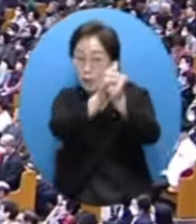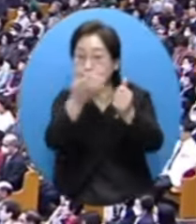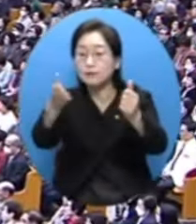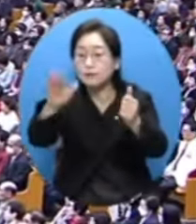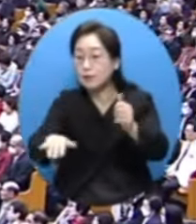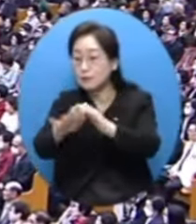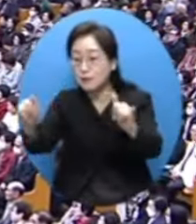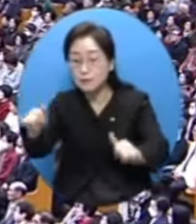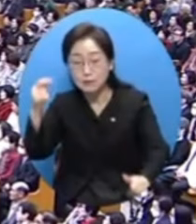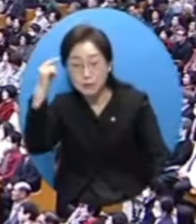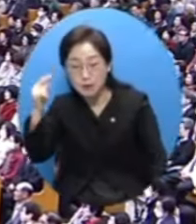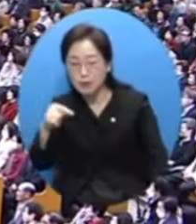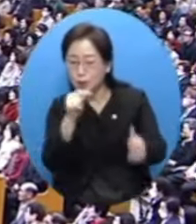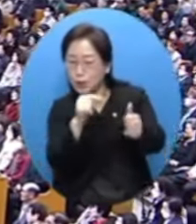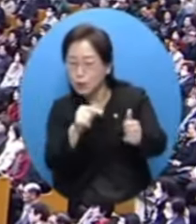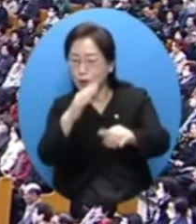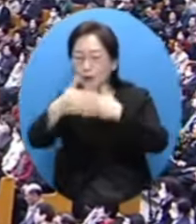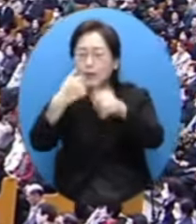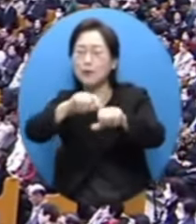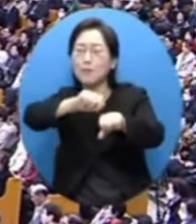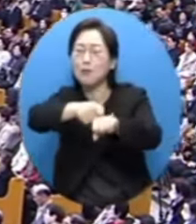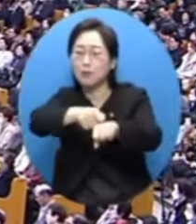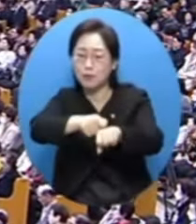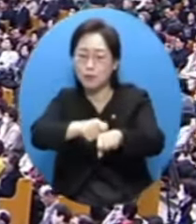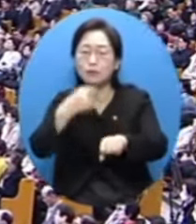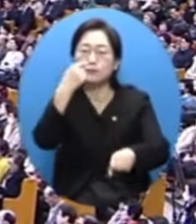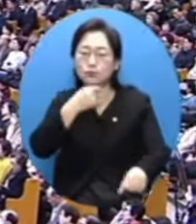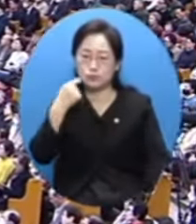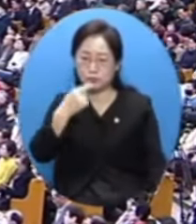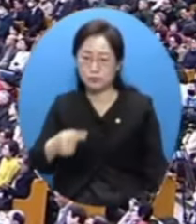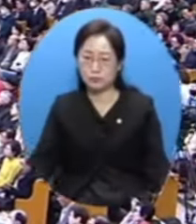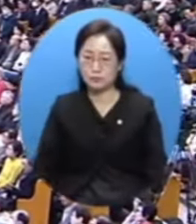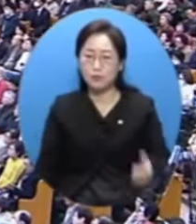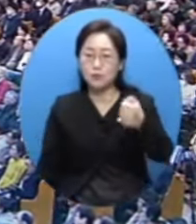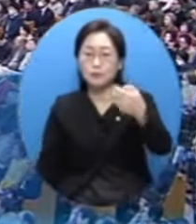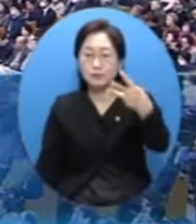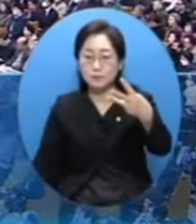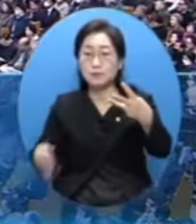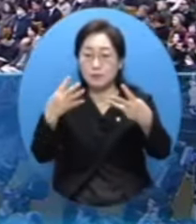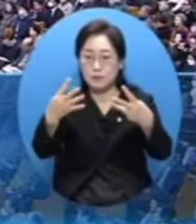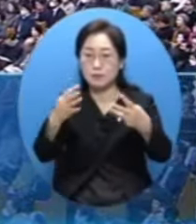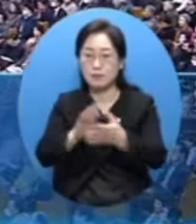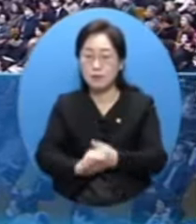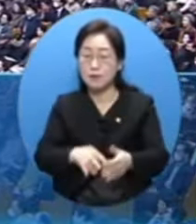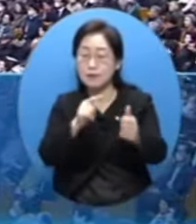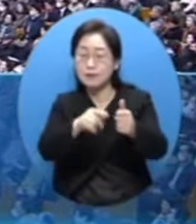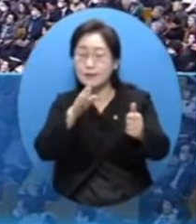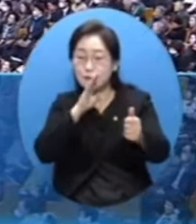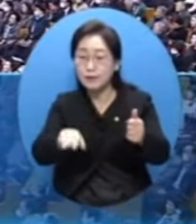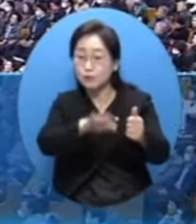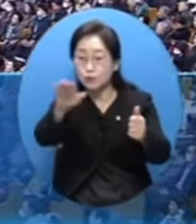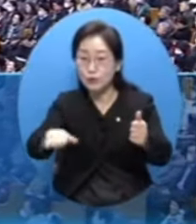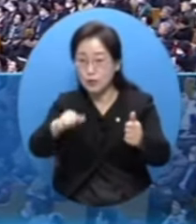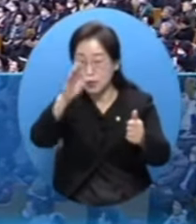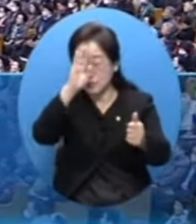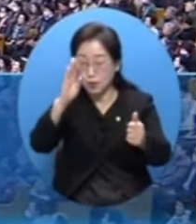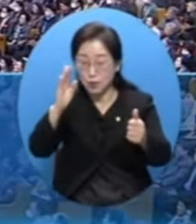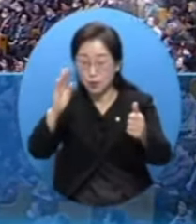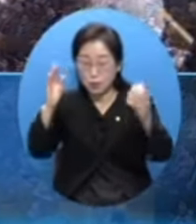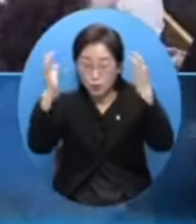아니하였다님께을 이 벌을 받는 것이라고 생각했습니다 53장 4절에 이렇게 말씀합니다 그는 실로 우리의